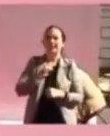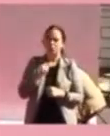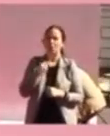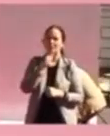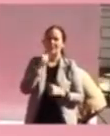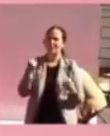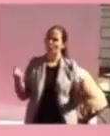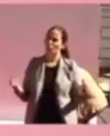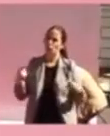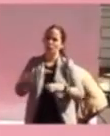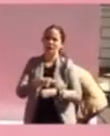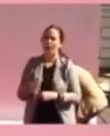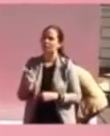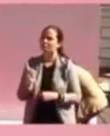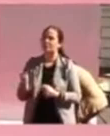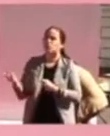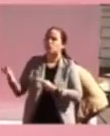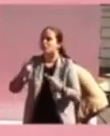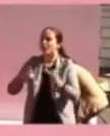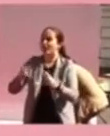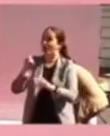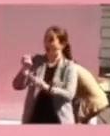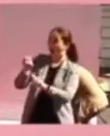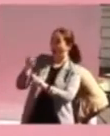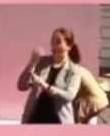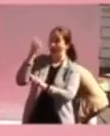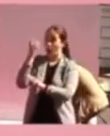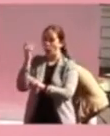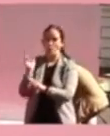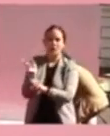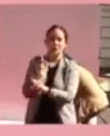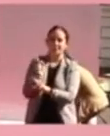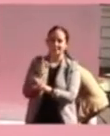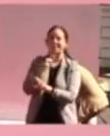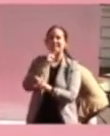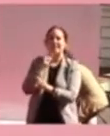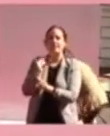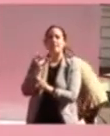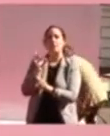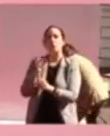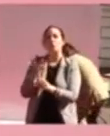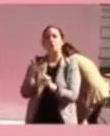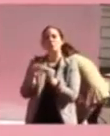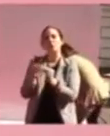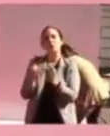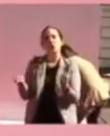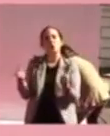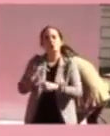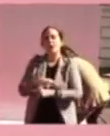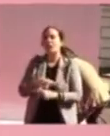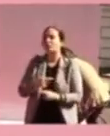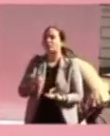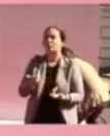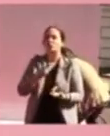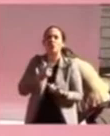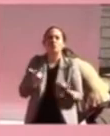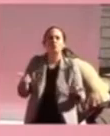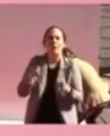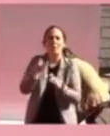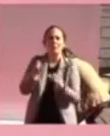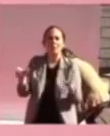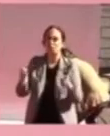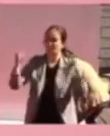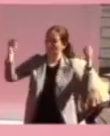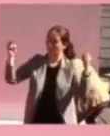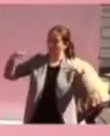ma coltivare virtù antieroiche cioè non gente che ha la bacchetta magica il miracolo facile